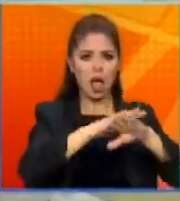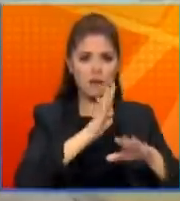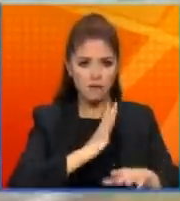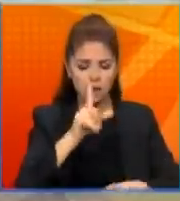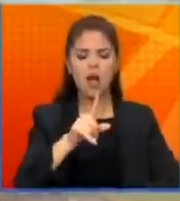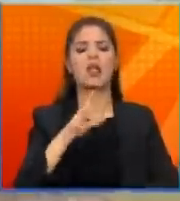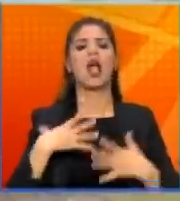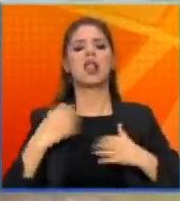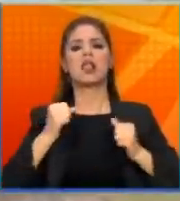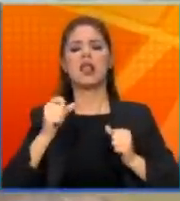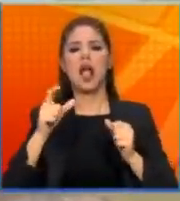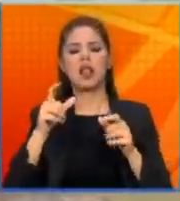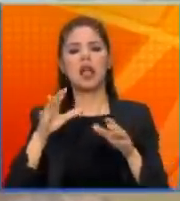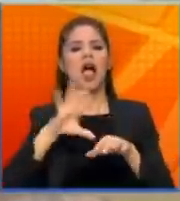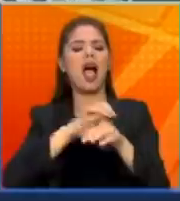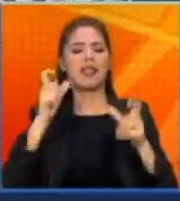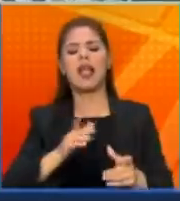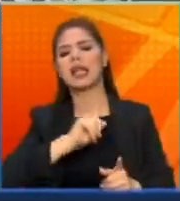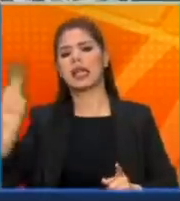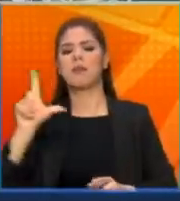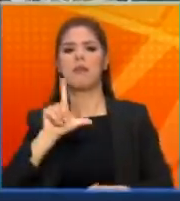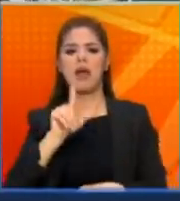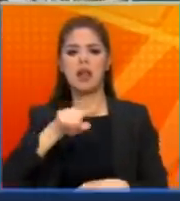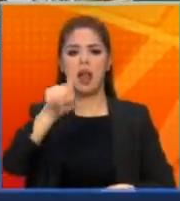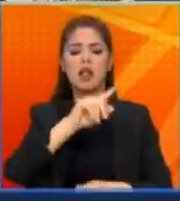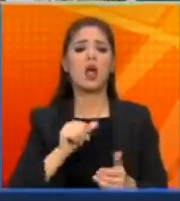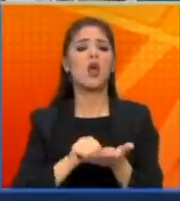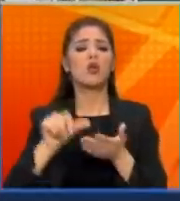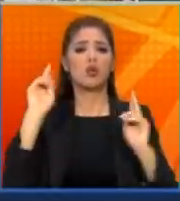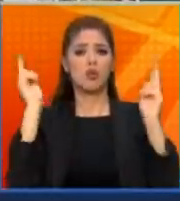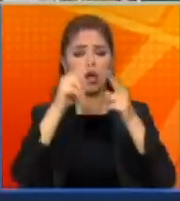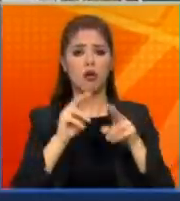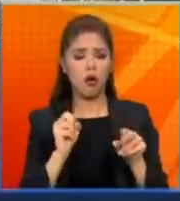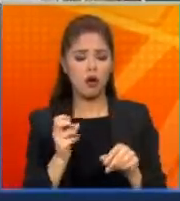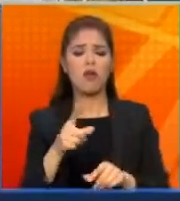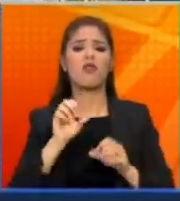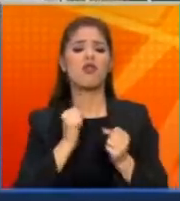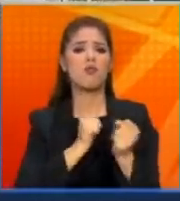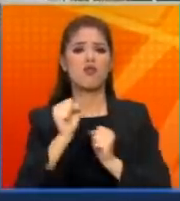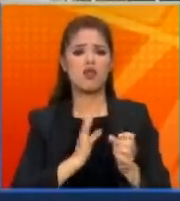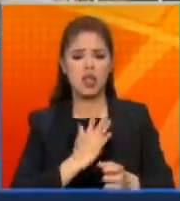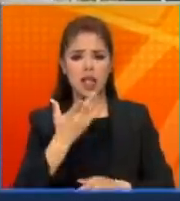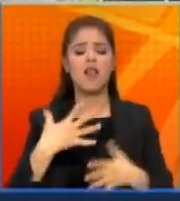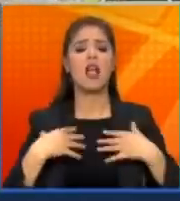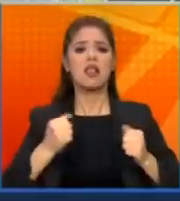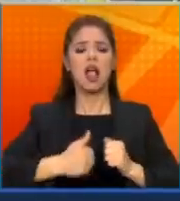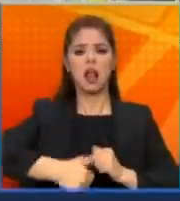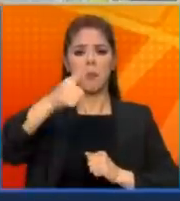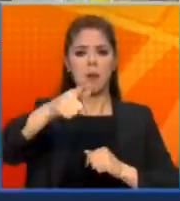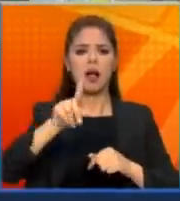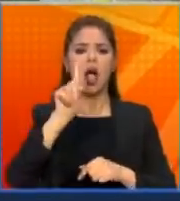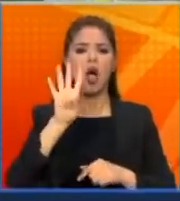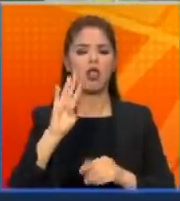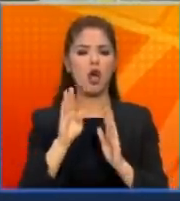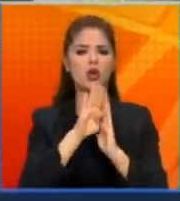bir sağlık kuruluşuna başvurmanız isteniyor. Tüm dünya koronavirüsle mücadele halinde. Sağlık Bakanlığı'nın yayınladığı 14 kuralı